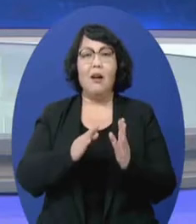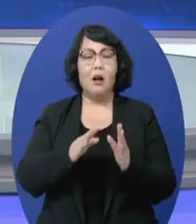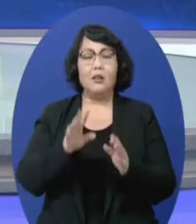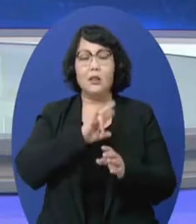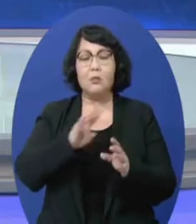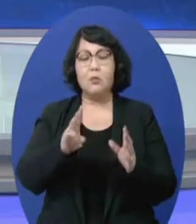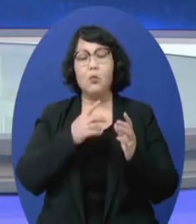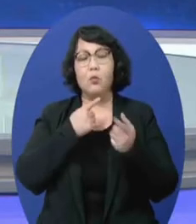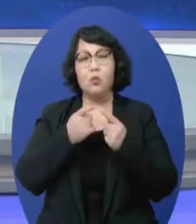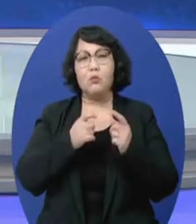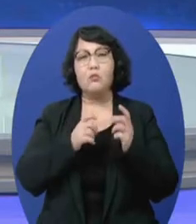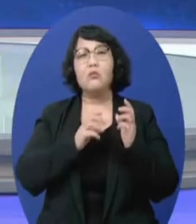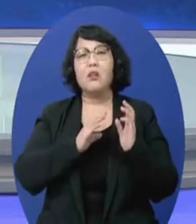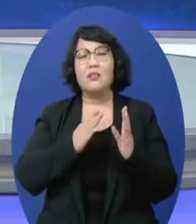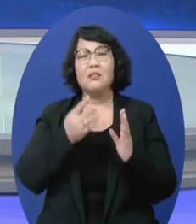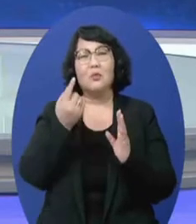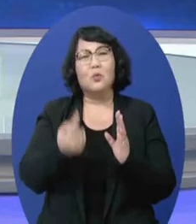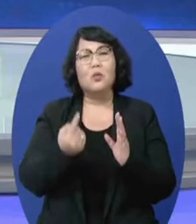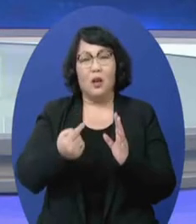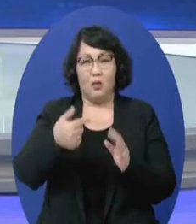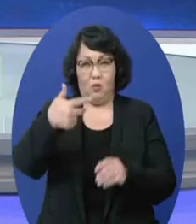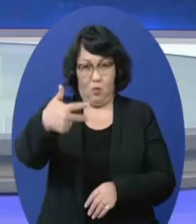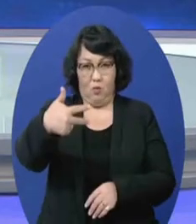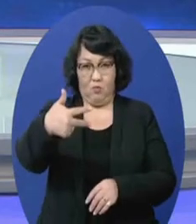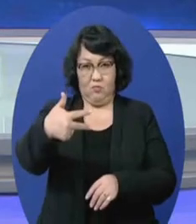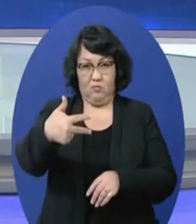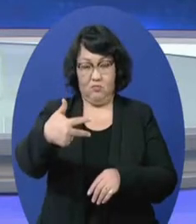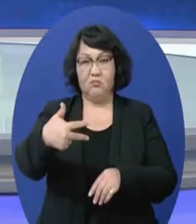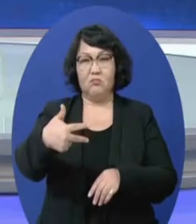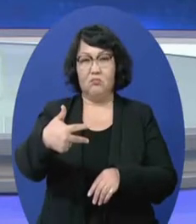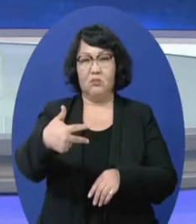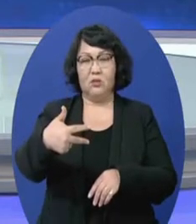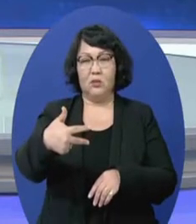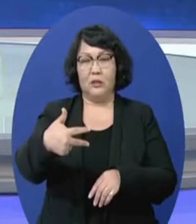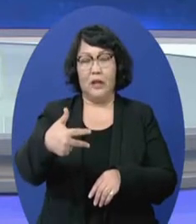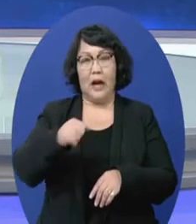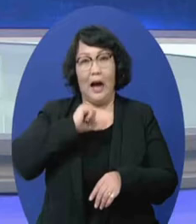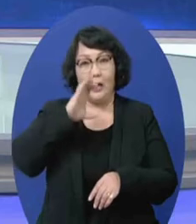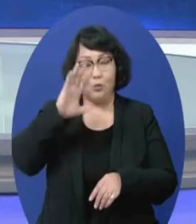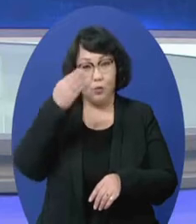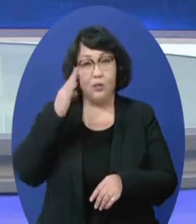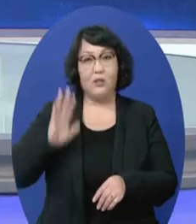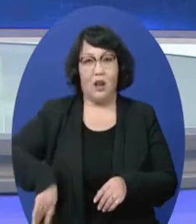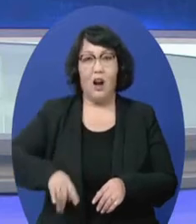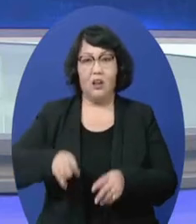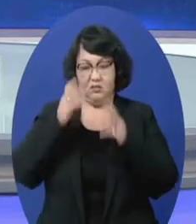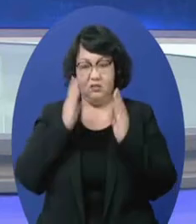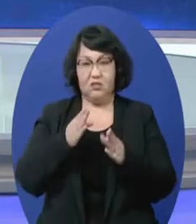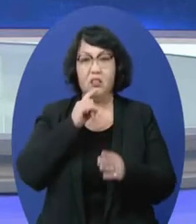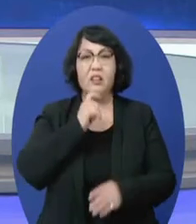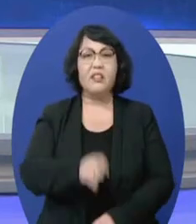хурал өндрөлсөн байна. Одоо үзэгч та бүхэнд улсын хуралдах Монгол Ардын намын бүлгийн дарга тогтох сүрэнгийн тайлбарыг хүргэе.